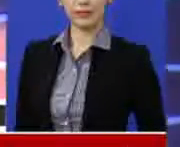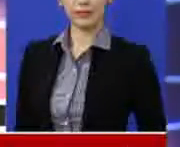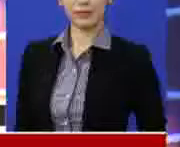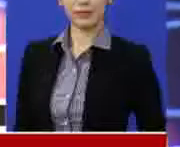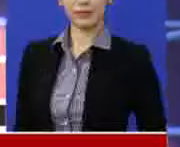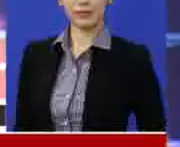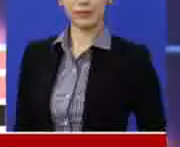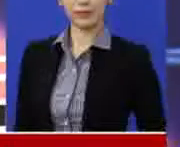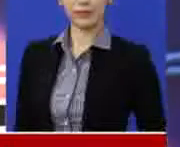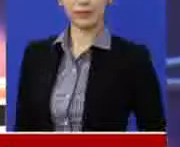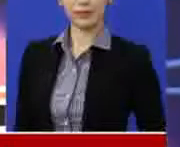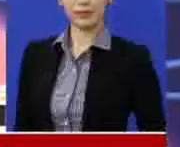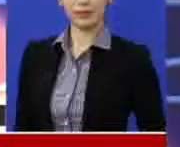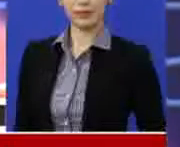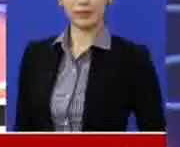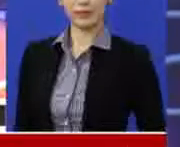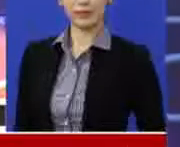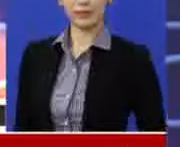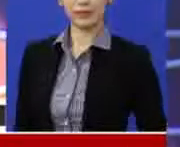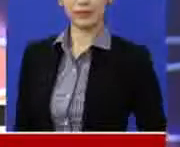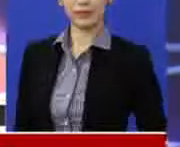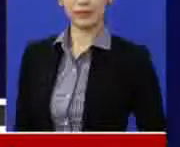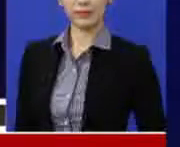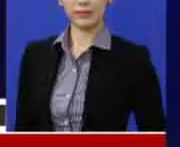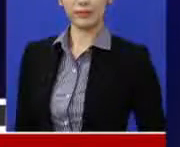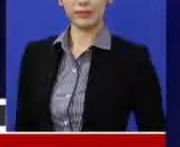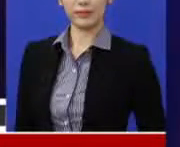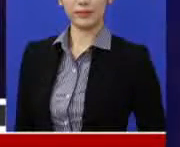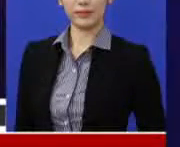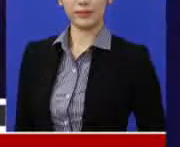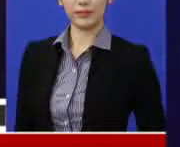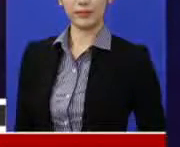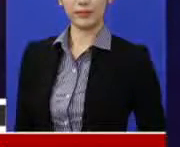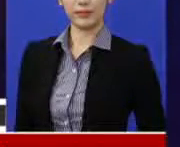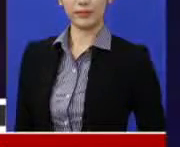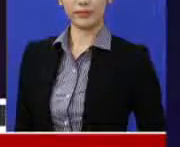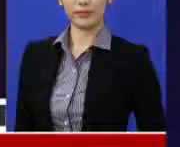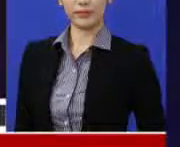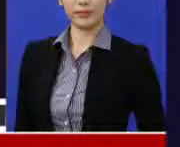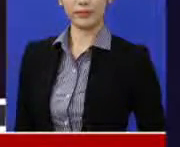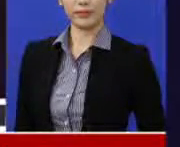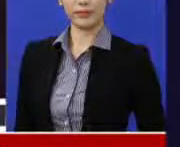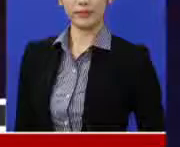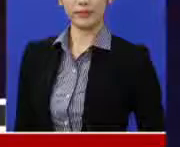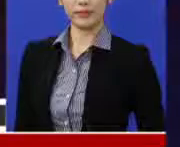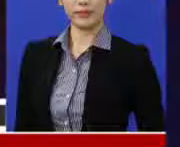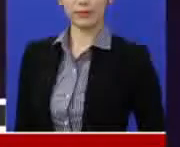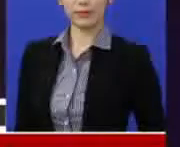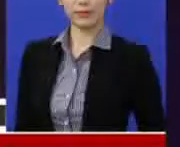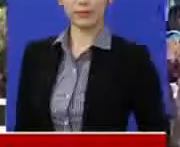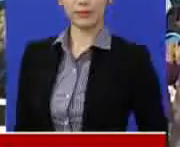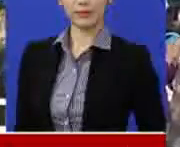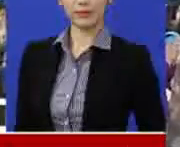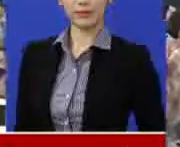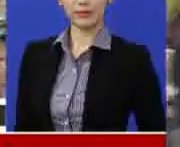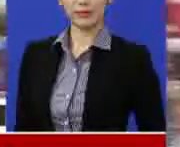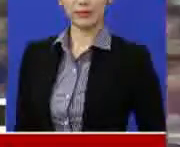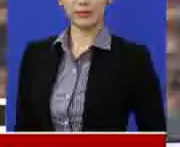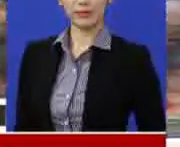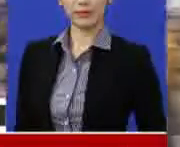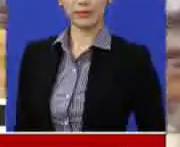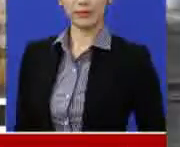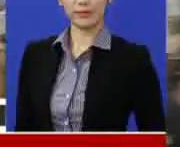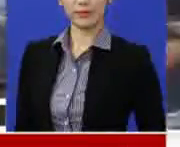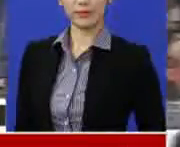선수단과 18개 해외 동포 선수단 등 3만여 명이 참가했는데요. 자원봉사자만 7,777명을